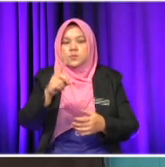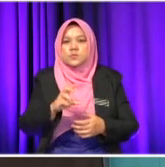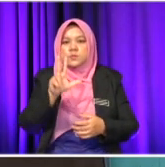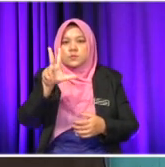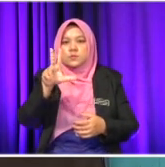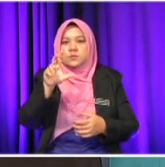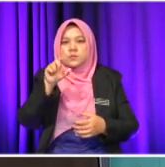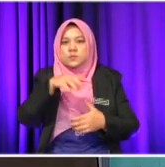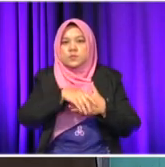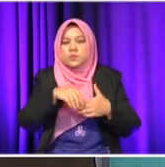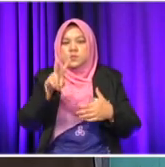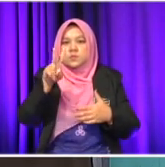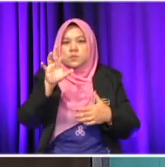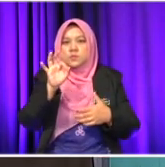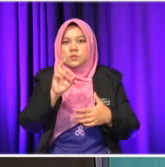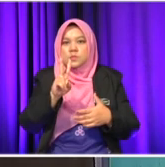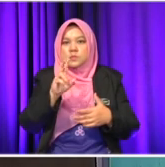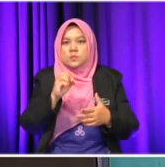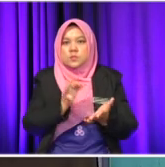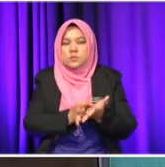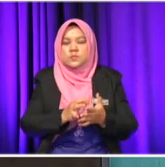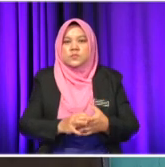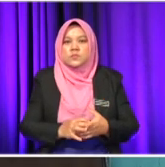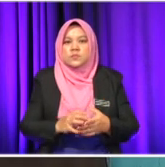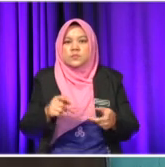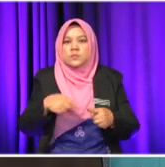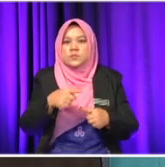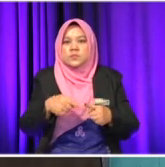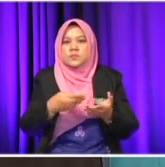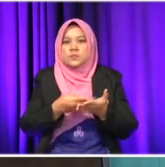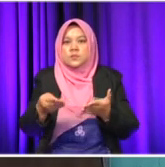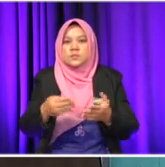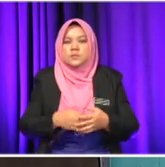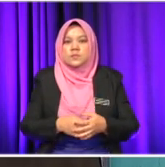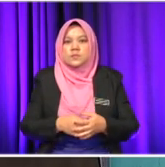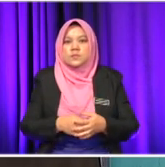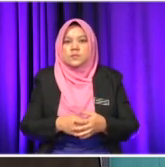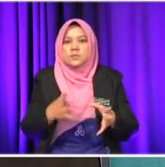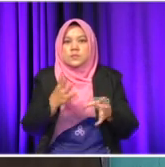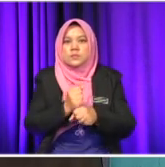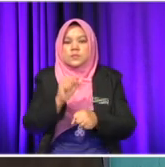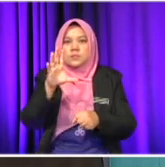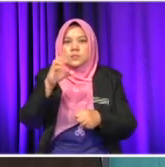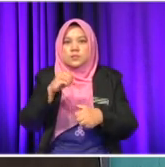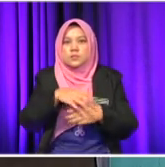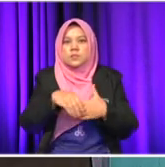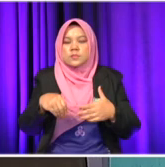Tiger 20 cm tapi kamu kata jika Beli satu kotak kamu akan dapat 50 Ringgit